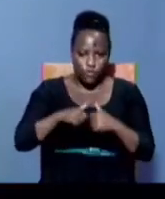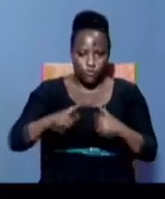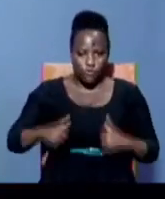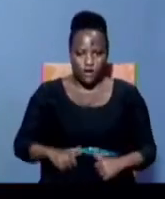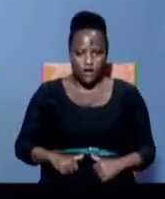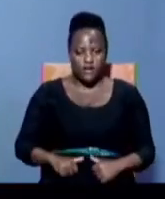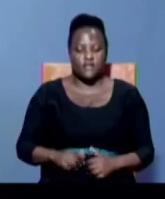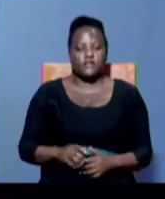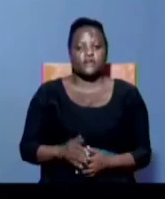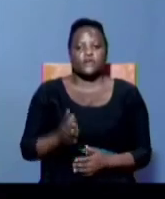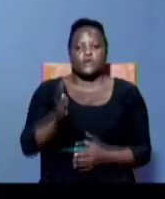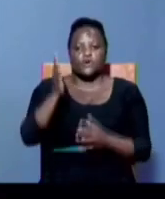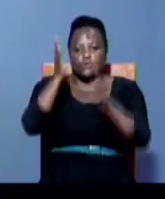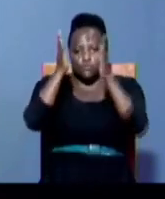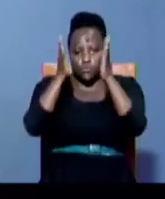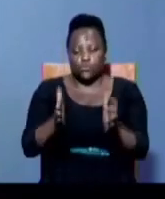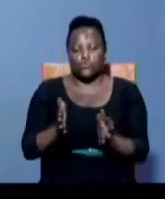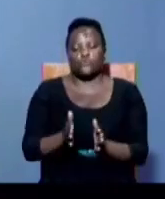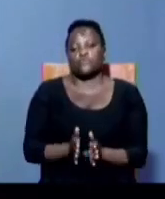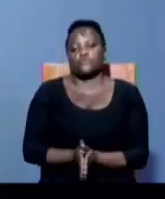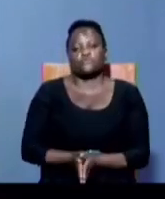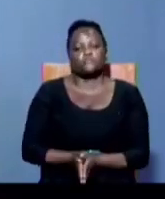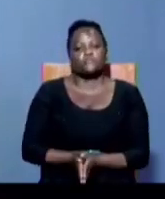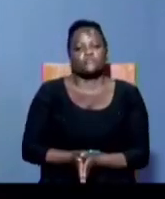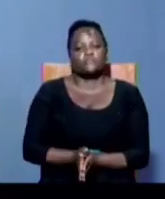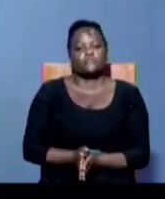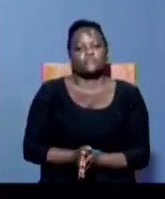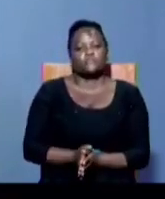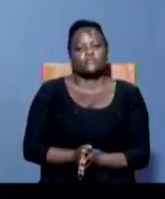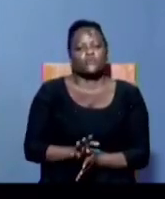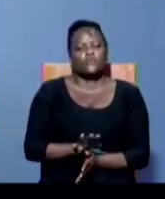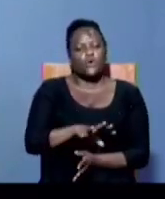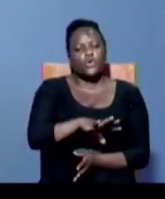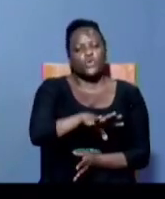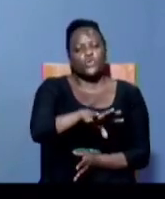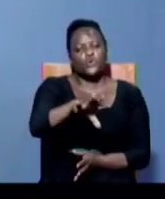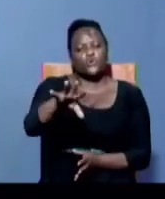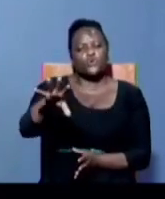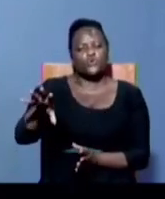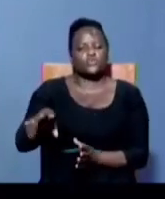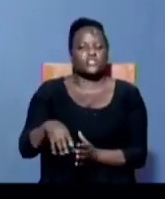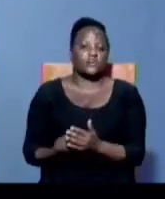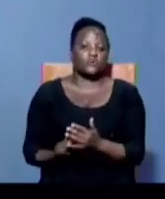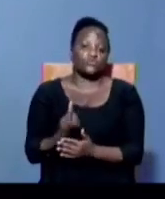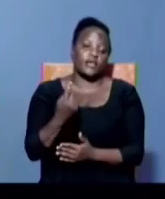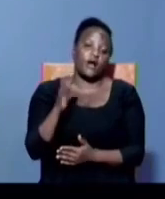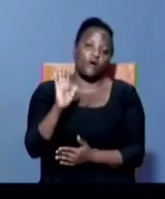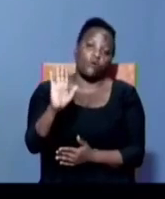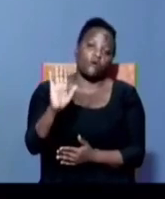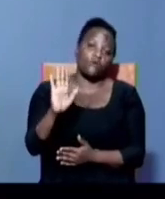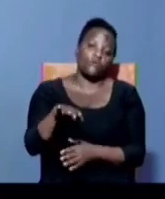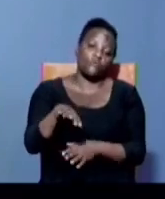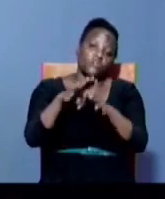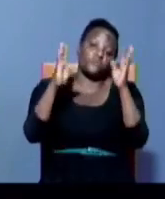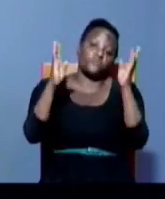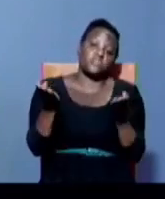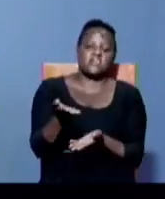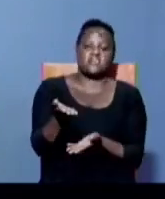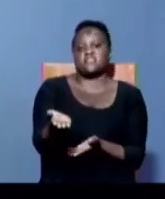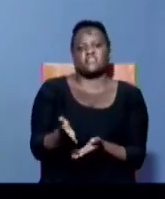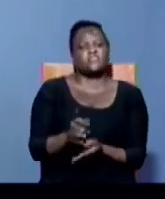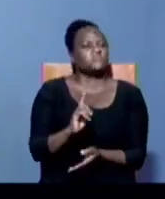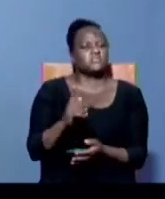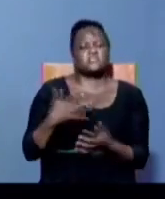maishani, jina amebaki naro. Usiwe na hofu yoyote Ukienda popote,